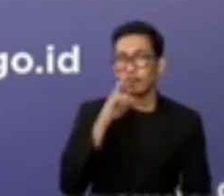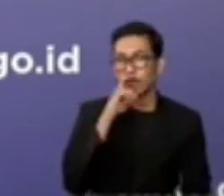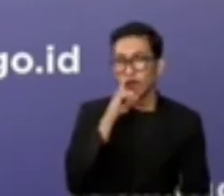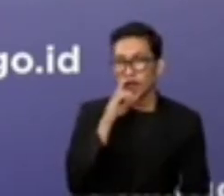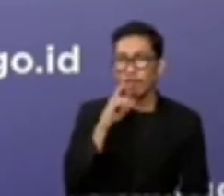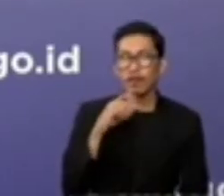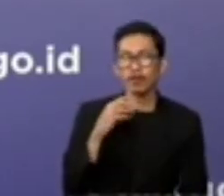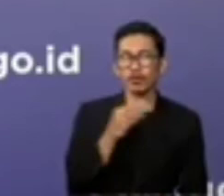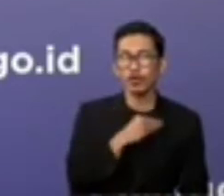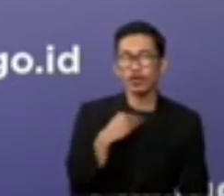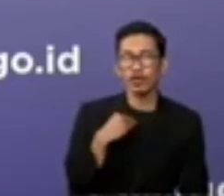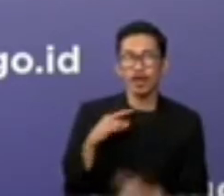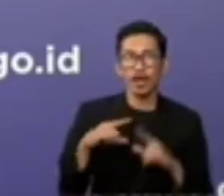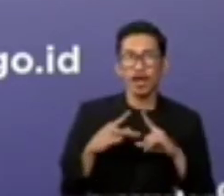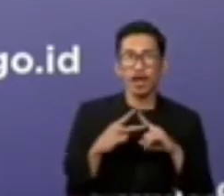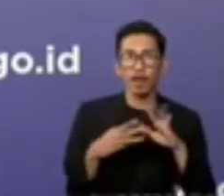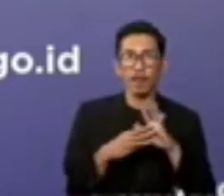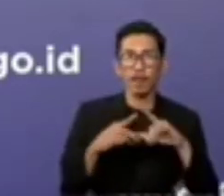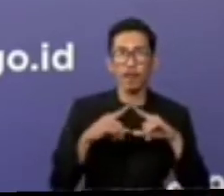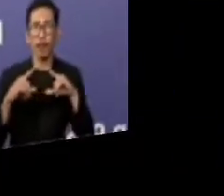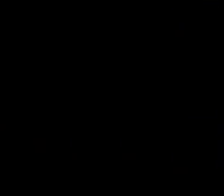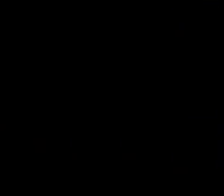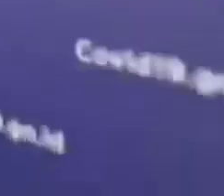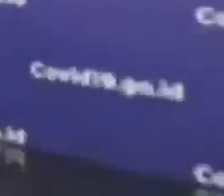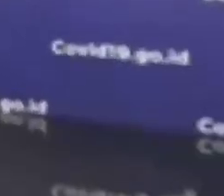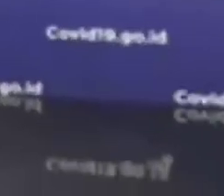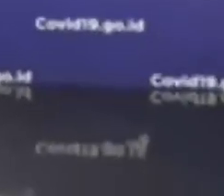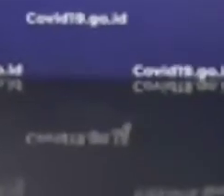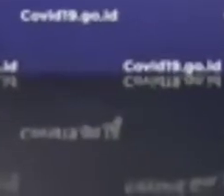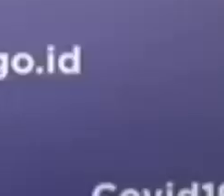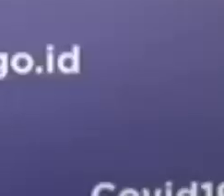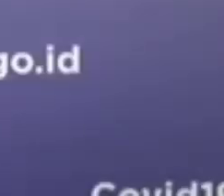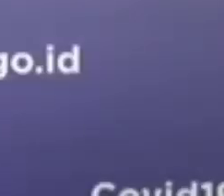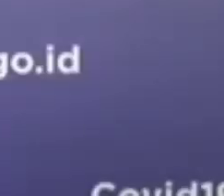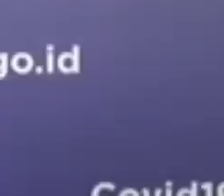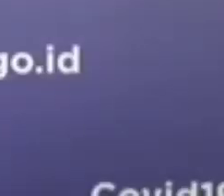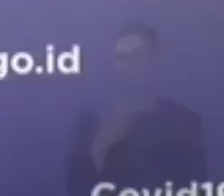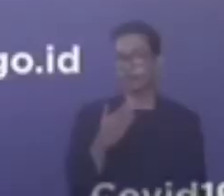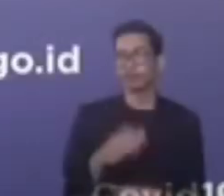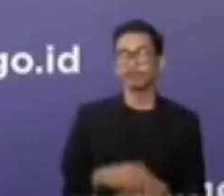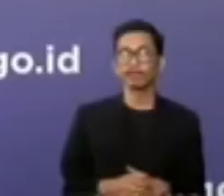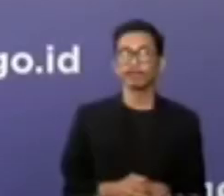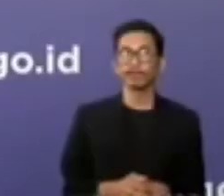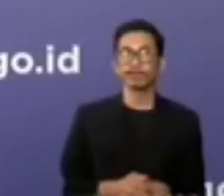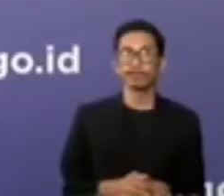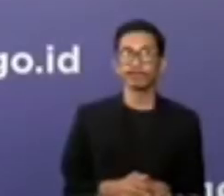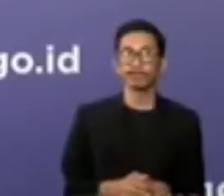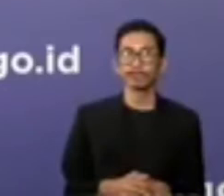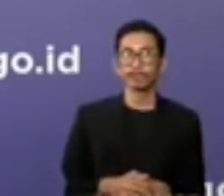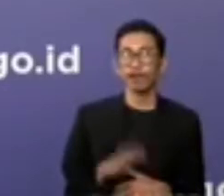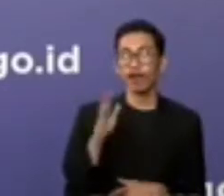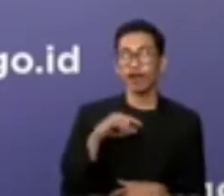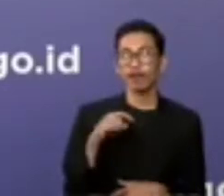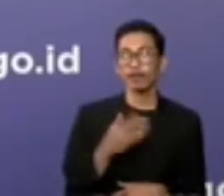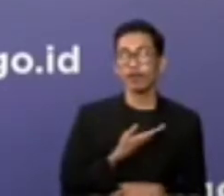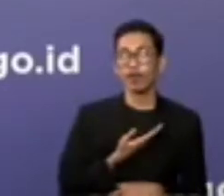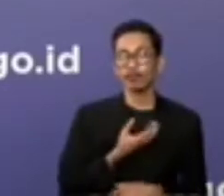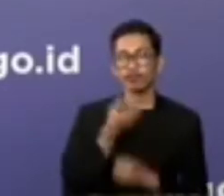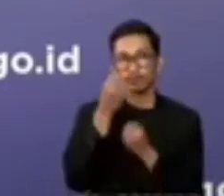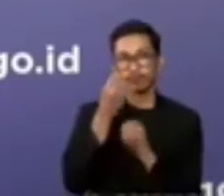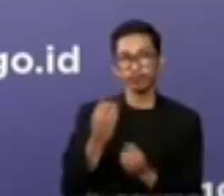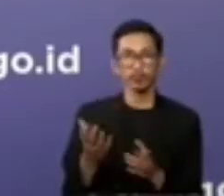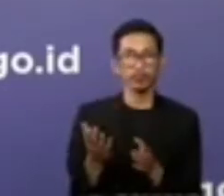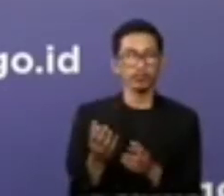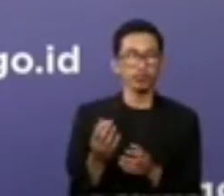Dr. Ahmad Yuryanto menyampaikan kinerja data hari ini. Terima kasih Dr. Esa. Saudara-saudara, hari ini kami akan mengupdate kembali